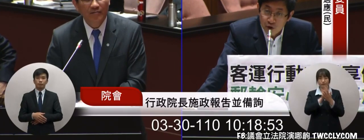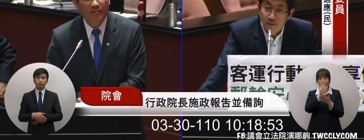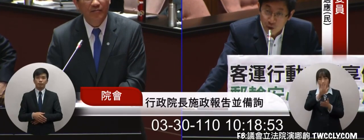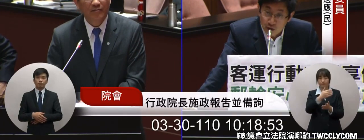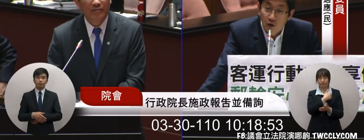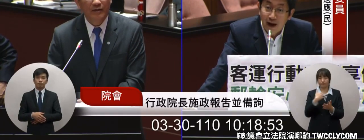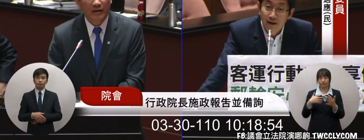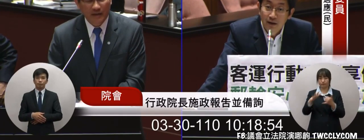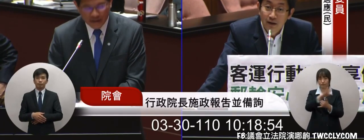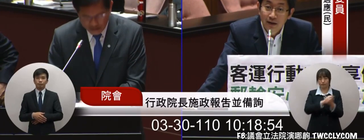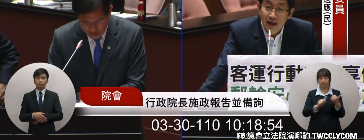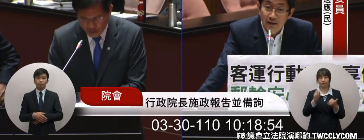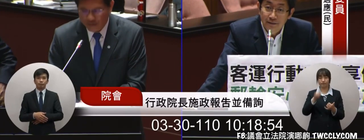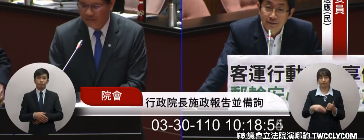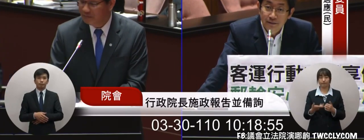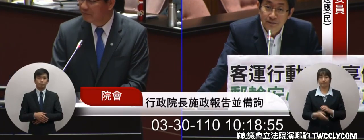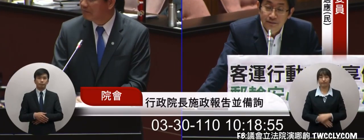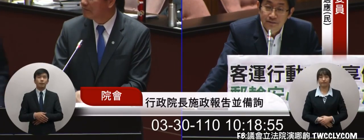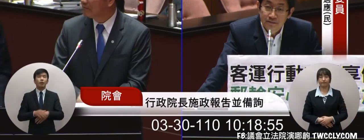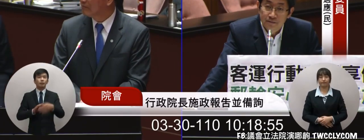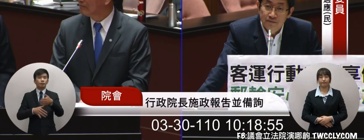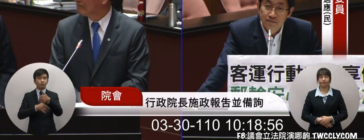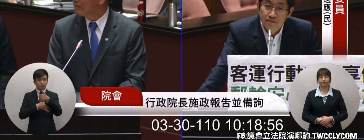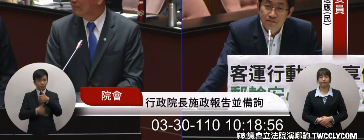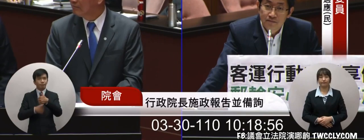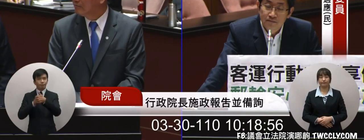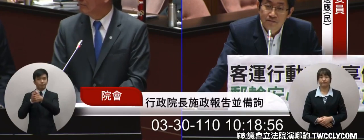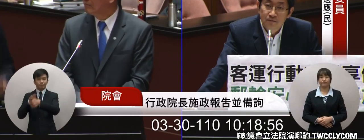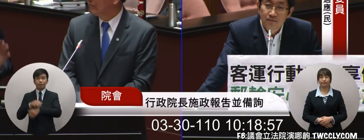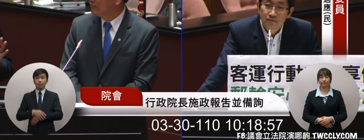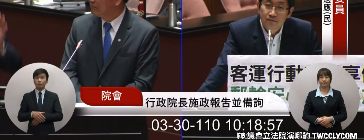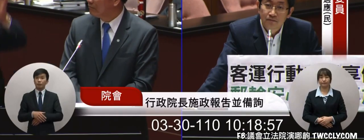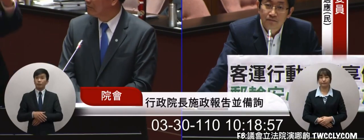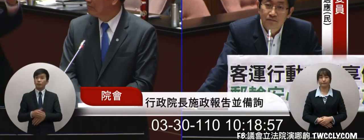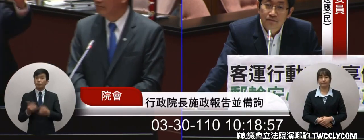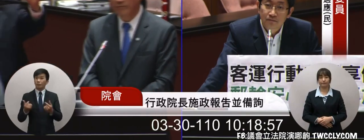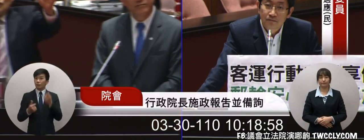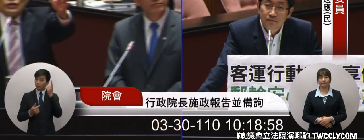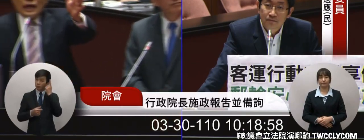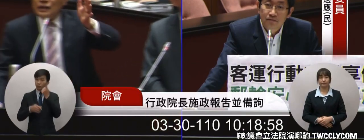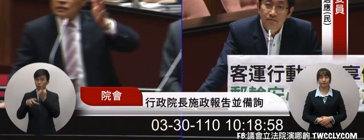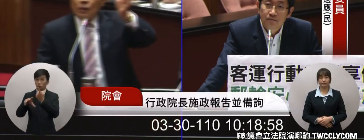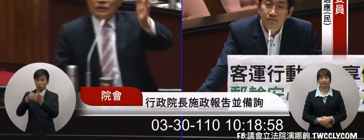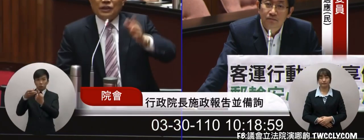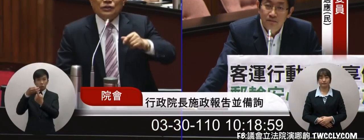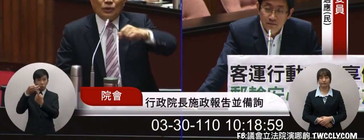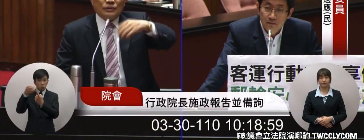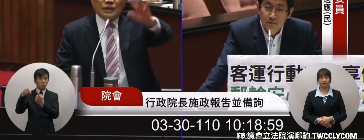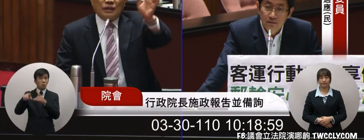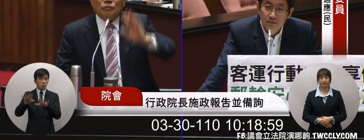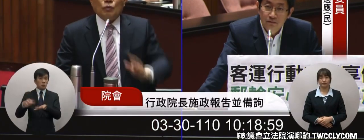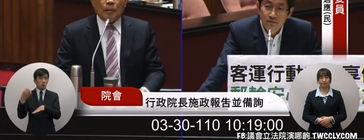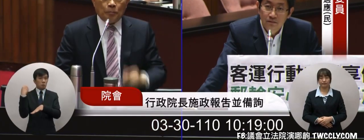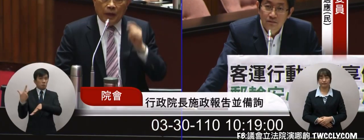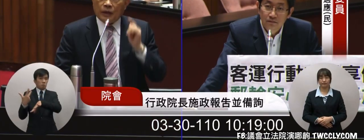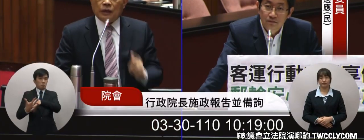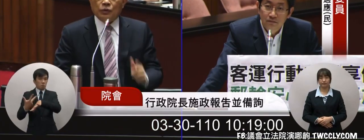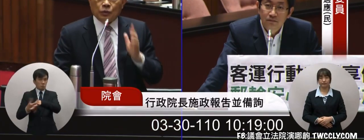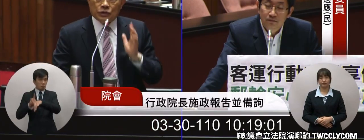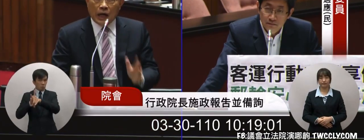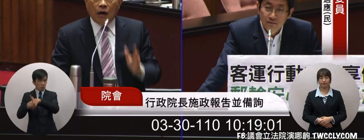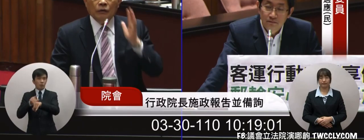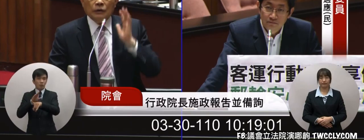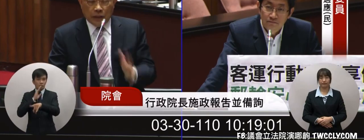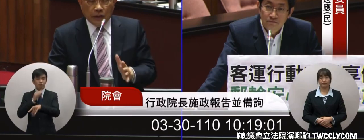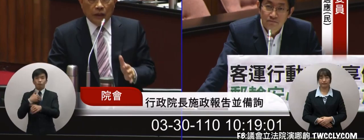能不能全面推動委員是這樣這種行動支付這個直代一直往前走這個方便